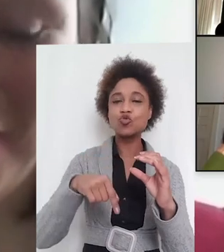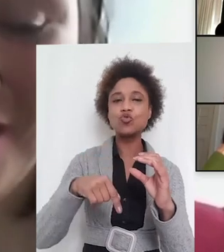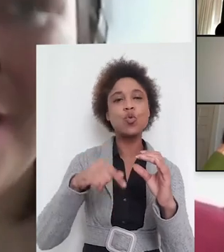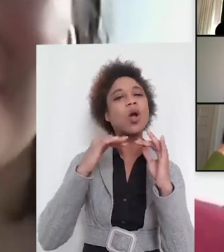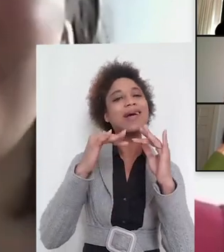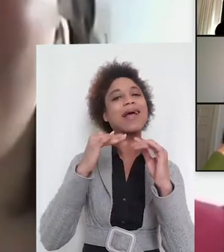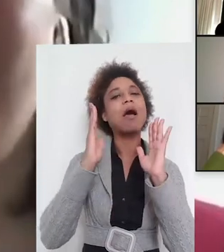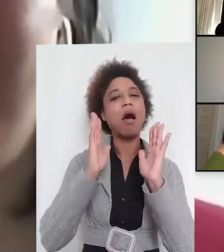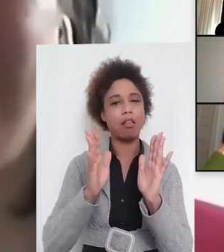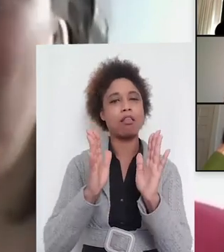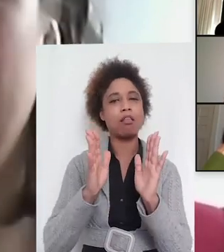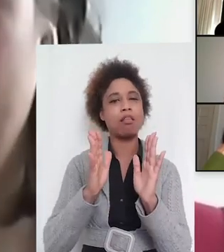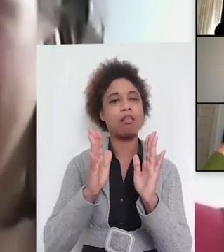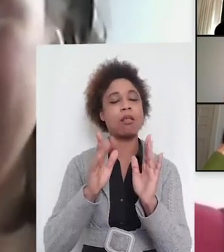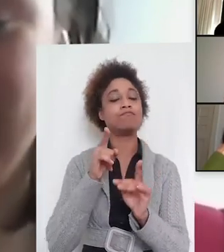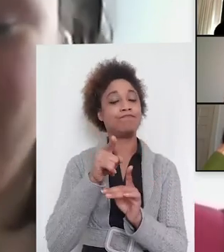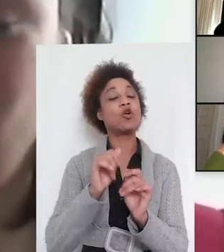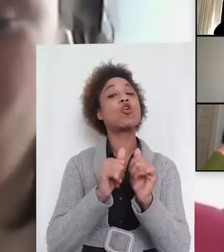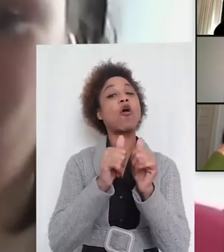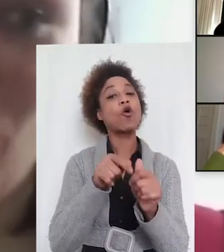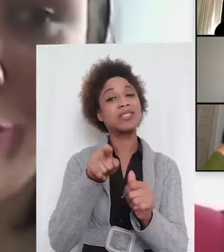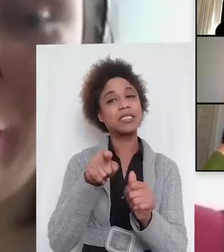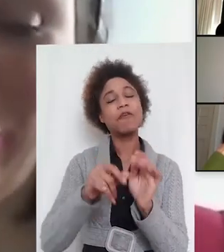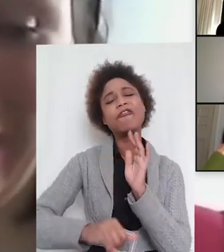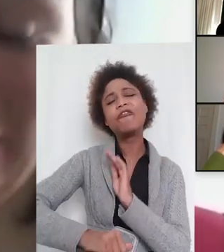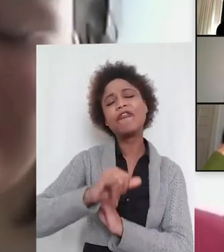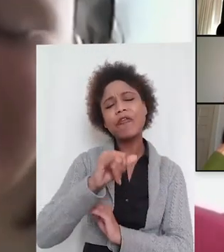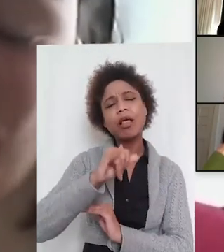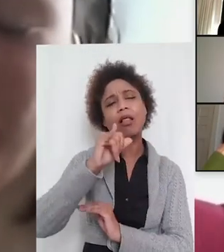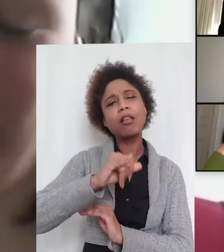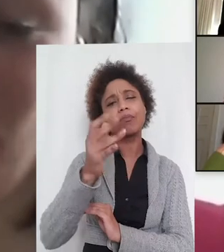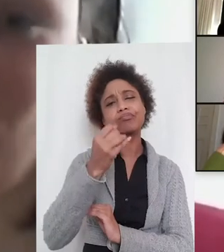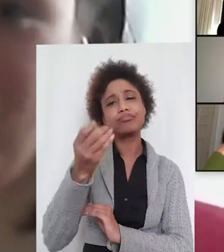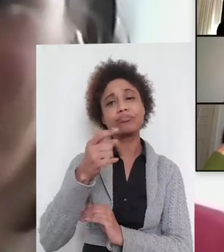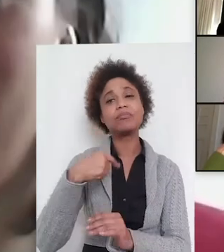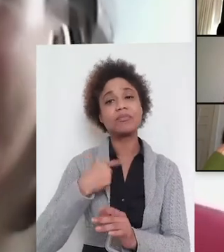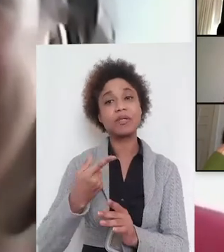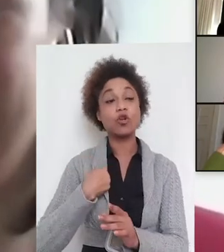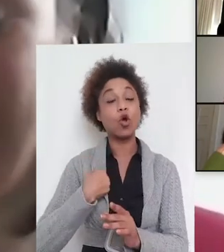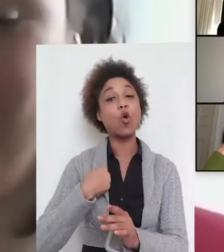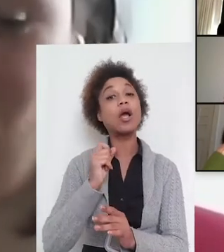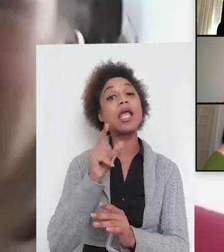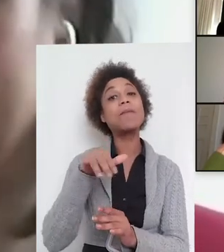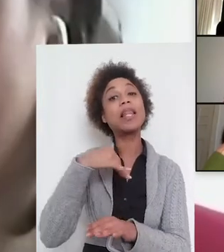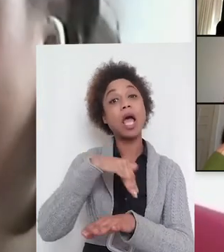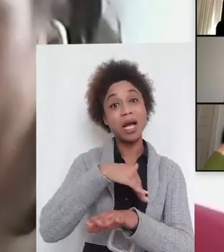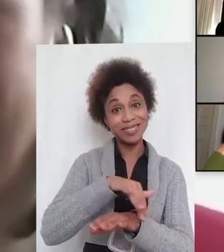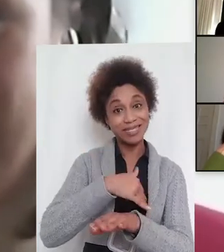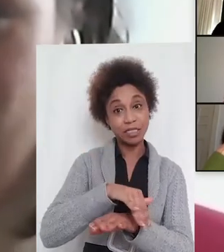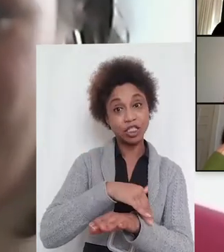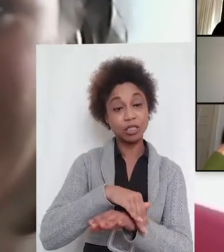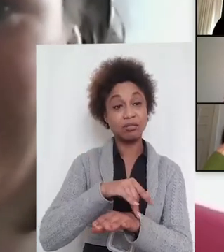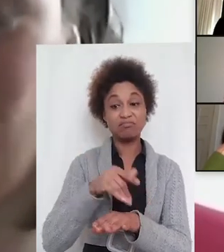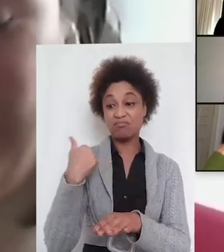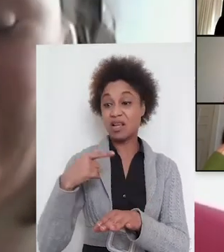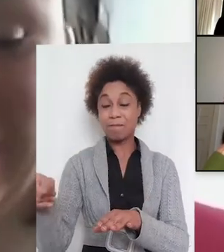hebt. En daarmee bereik je gewoon zoveel. En als je daaronder dan ook nog een mailadres hebt, zodat mensen hun vragen